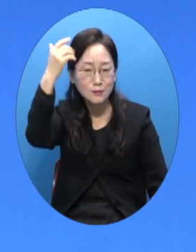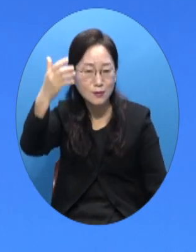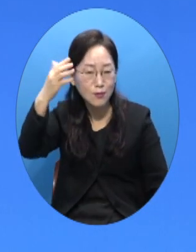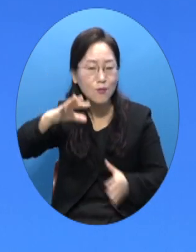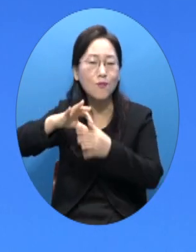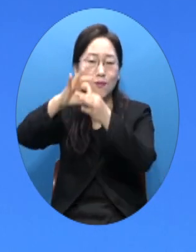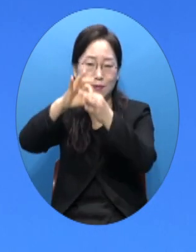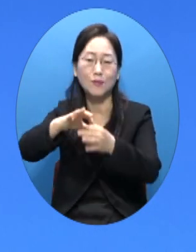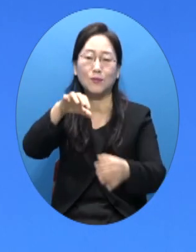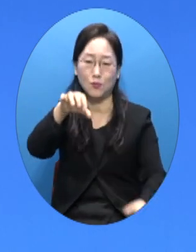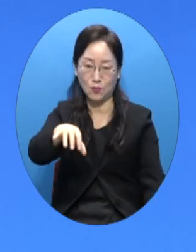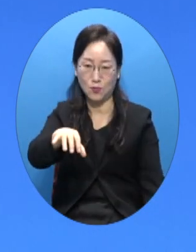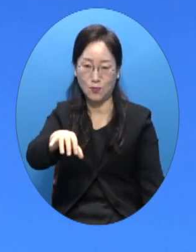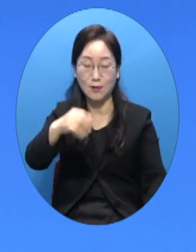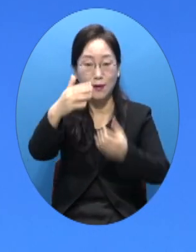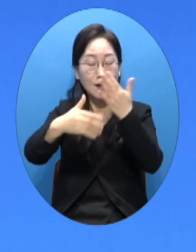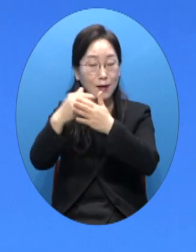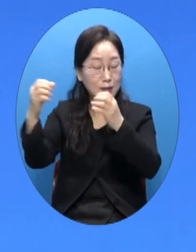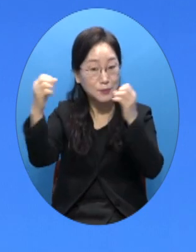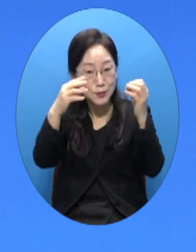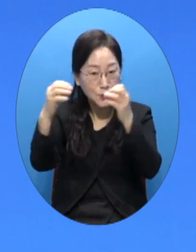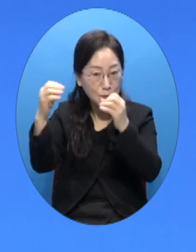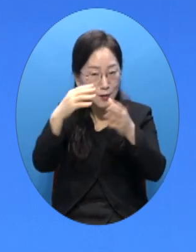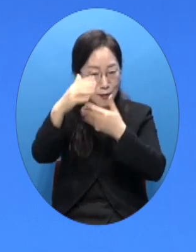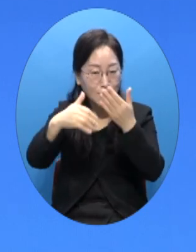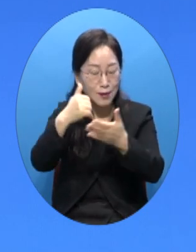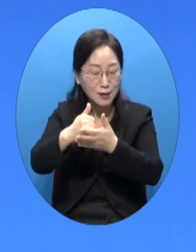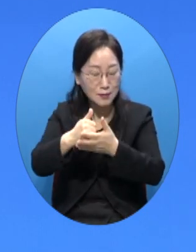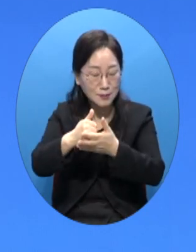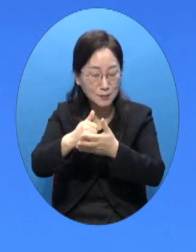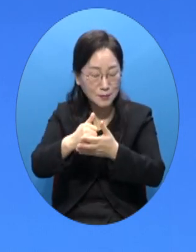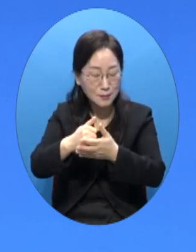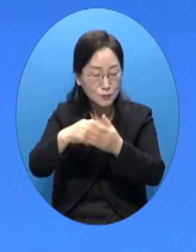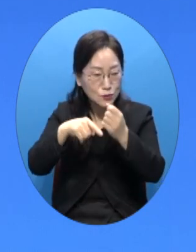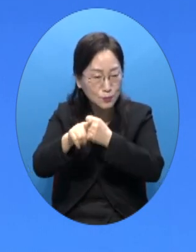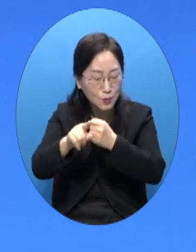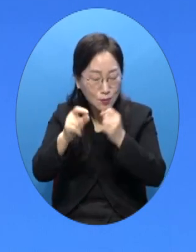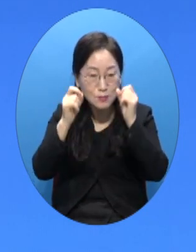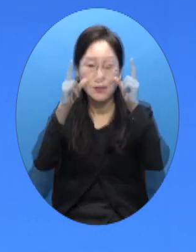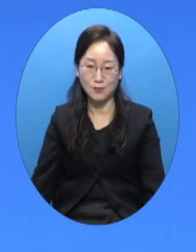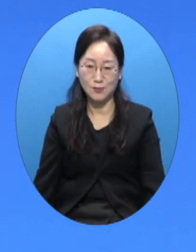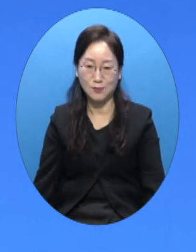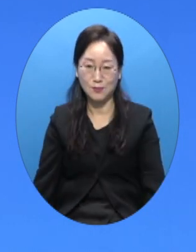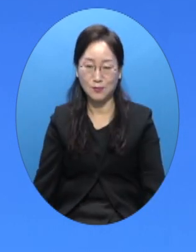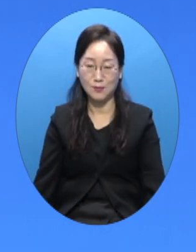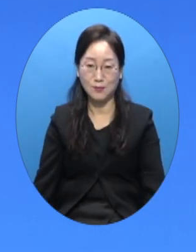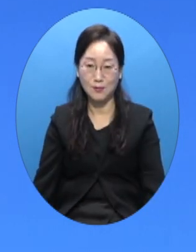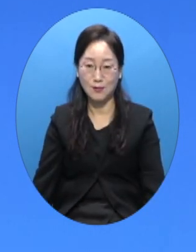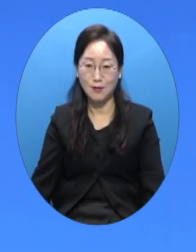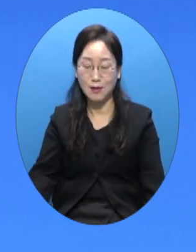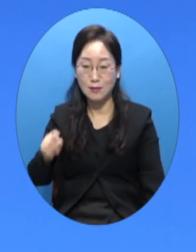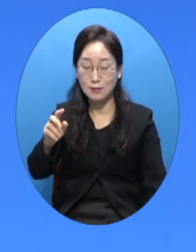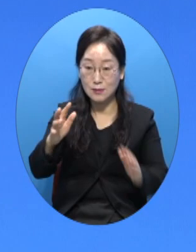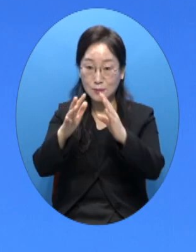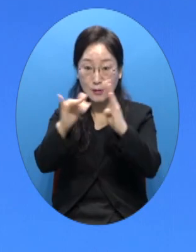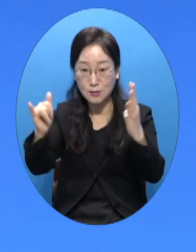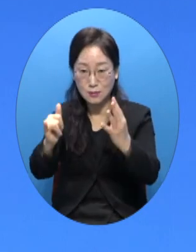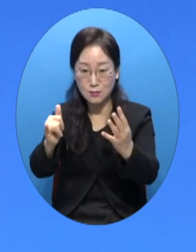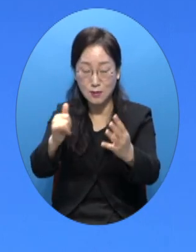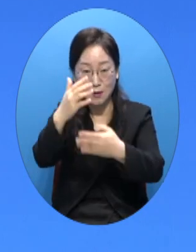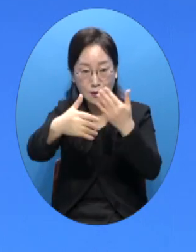것입니다 하나님과 대화고 주님의 뜻을 깨닫게 되는 은혜 자리인 것입니다 저들이 하나 앞에 나올